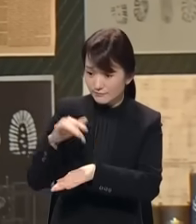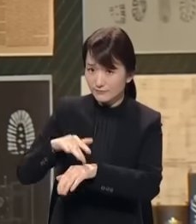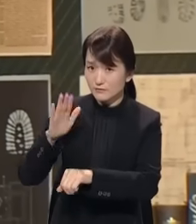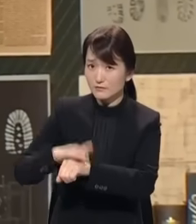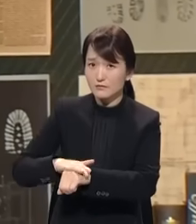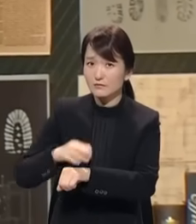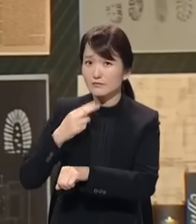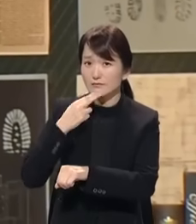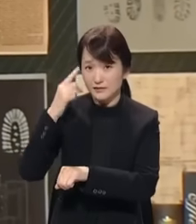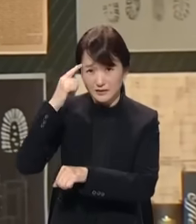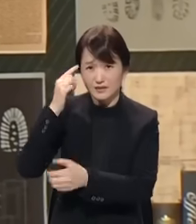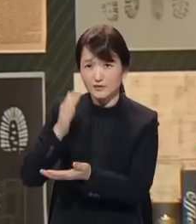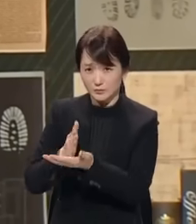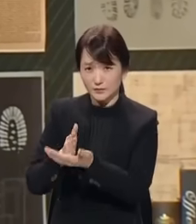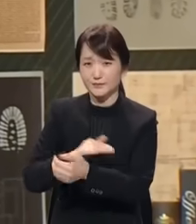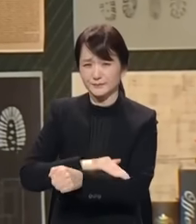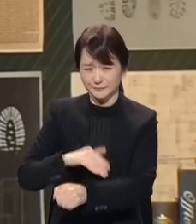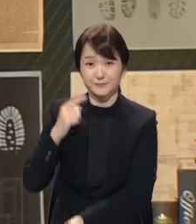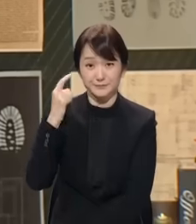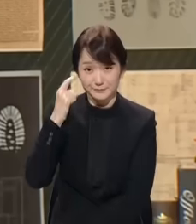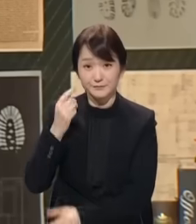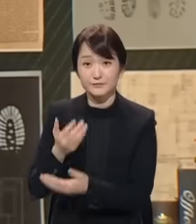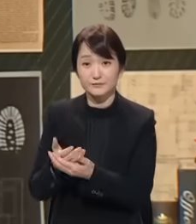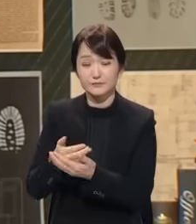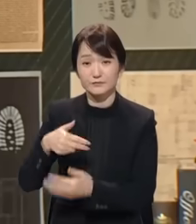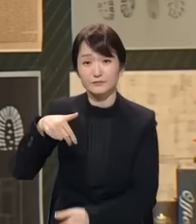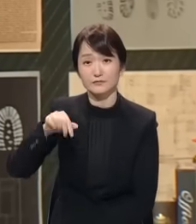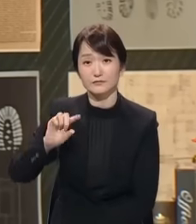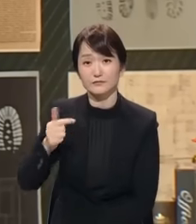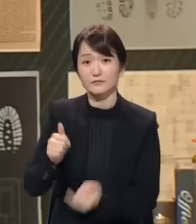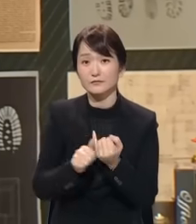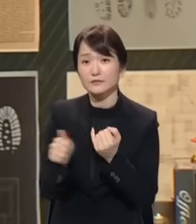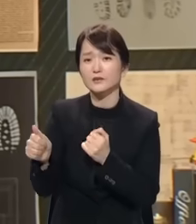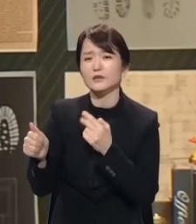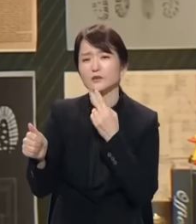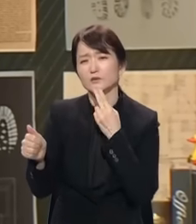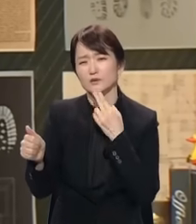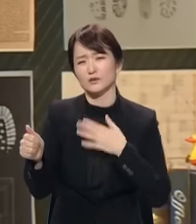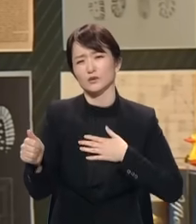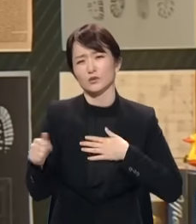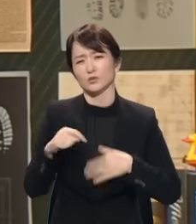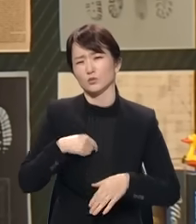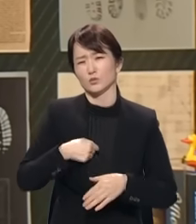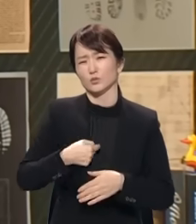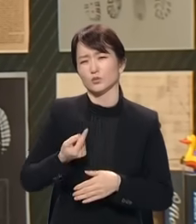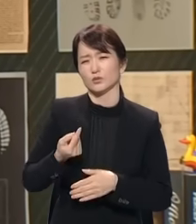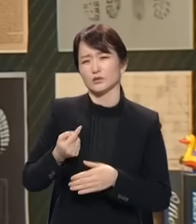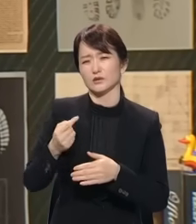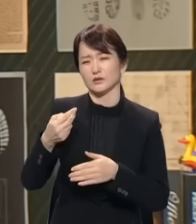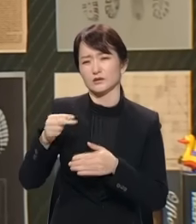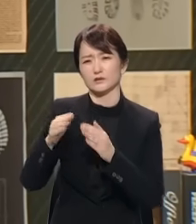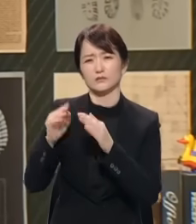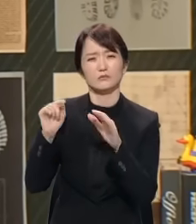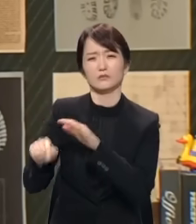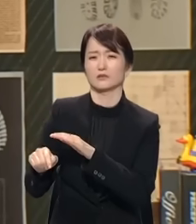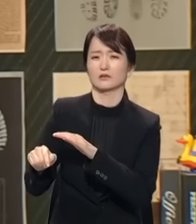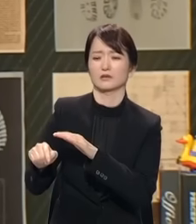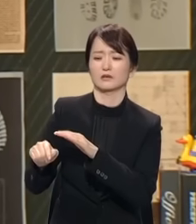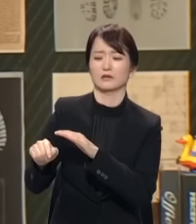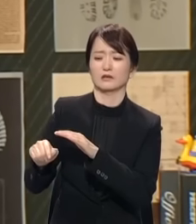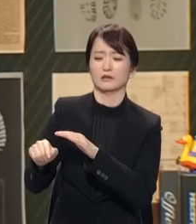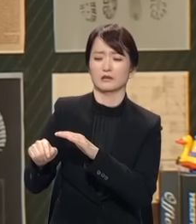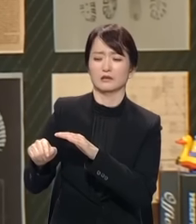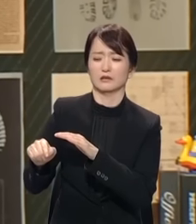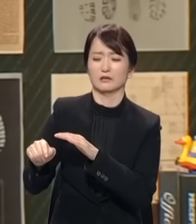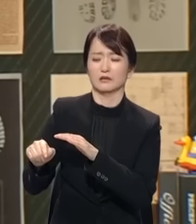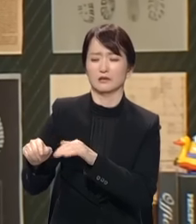없다고 생각하지 마시고 잘 들어주세요. 우리 지훈 씨도 없이 시가에 저 혼자 달랑 내려가는 거 정말 너무 다